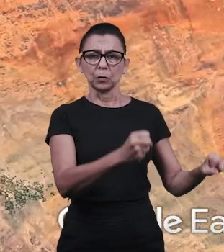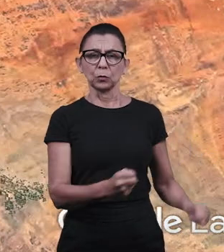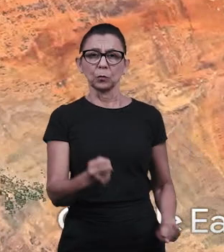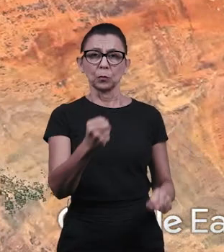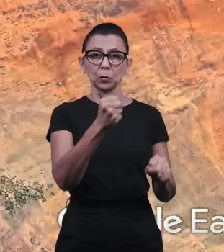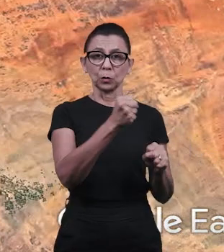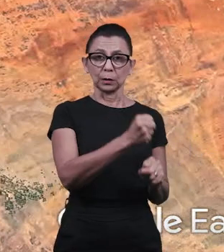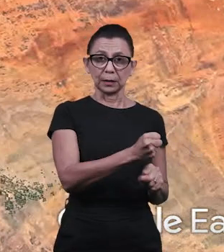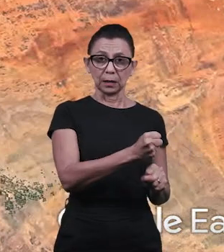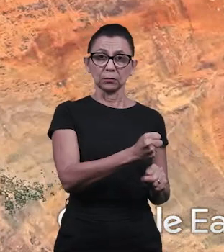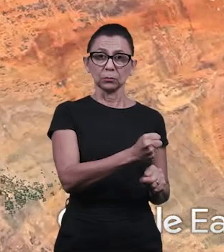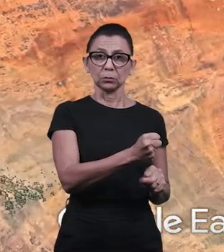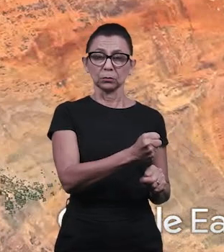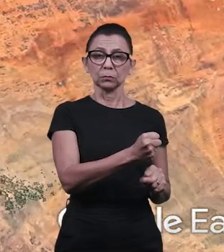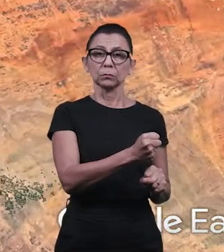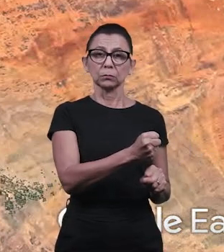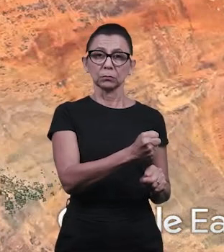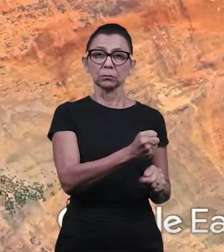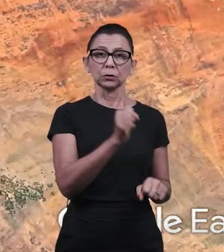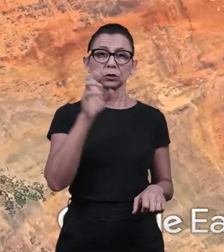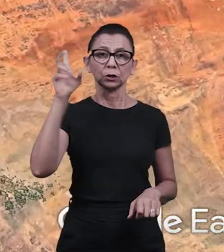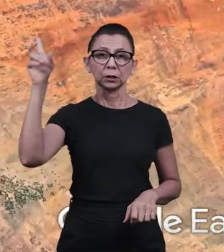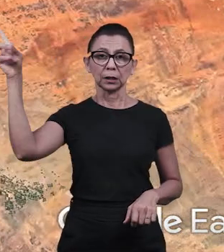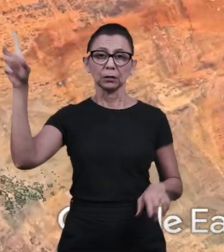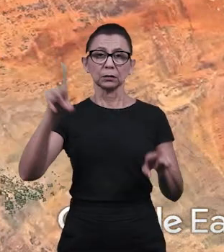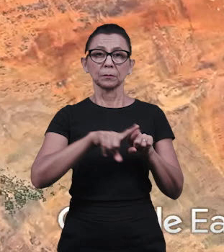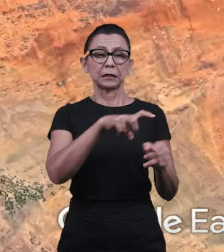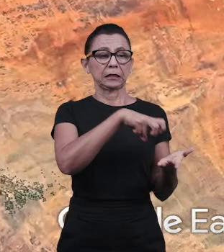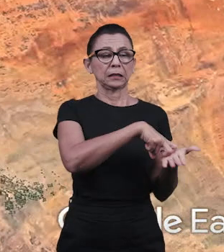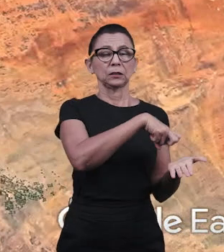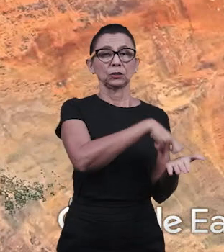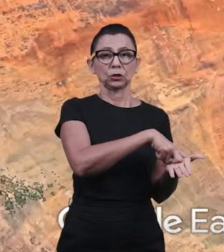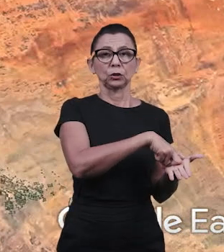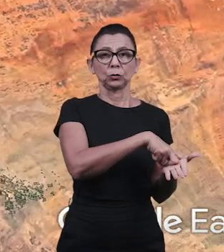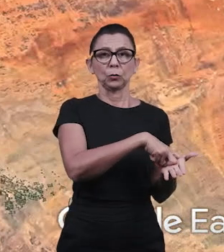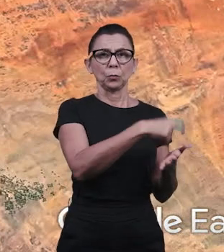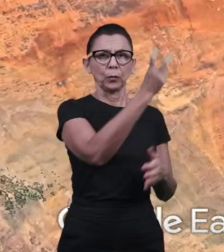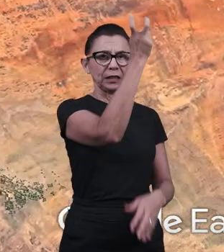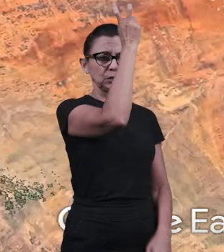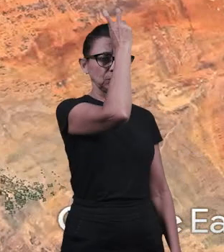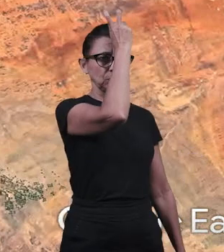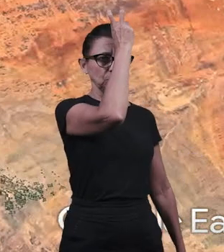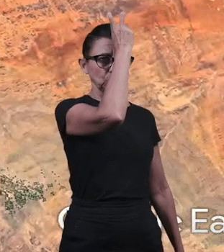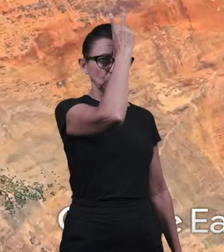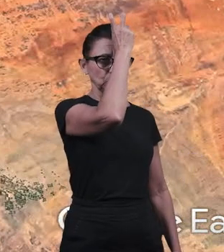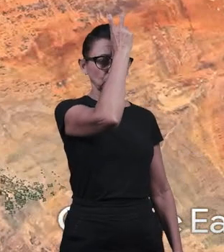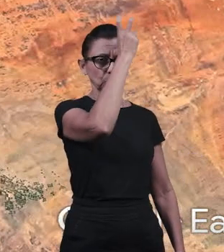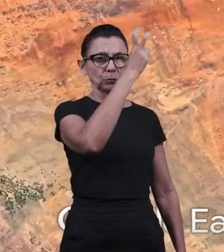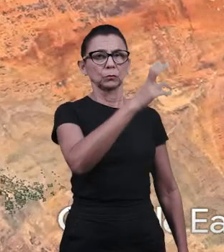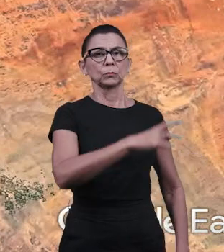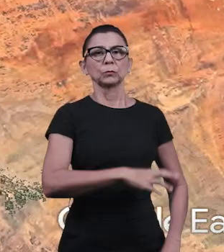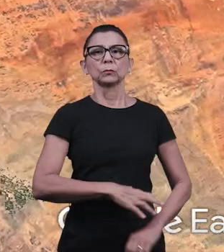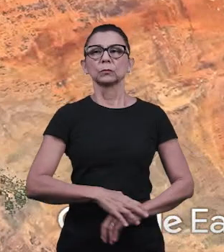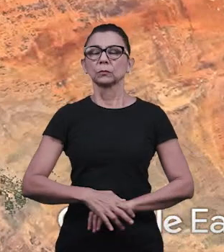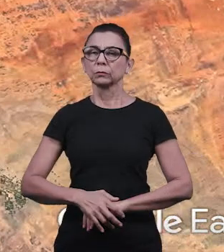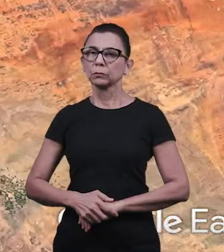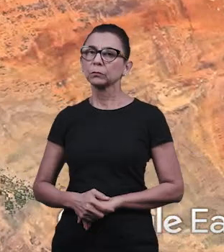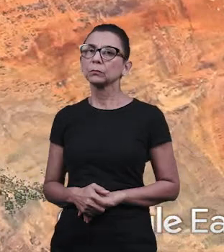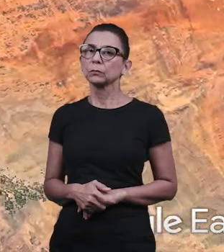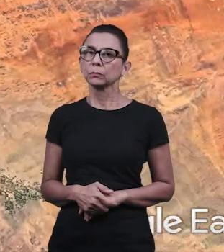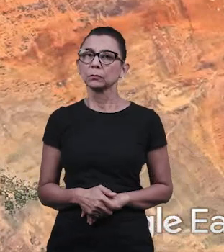Бог подтвердил, что он идет во главе этого народа. И они вышли, чтобы идти в